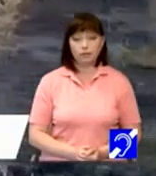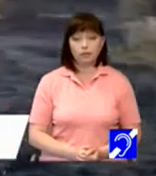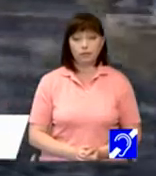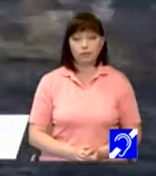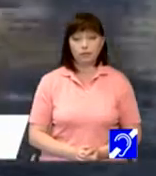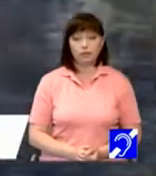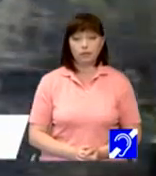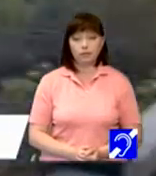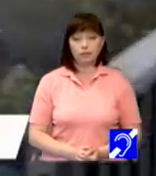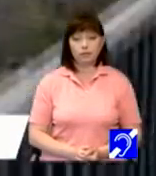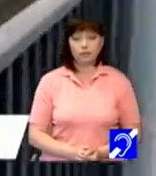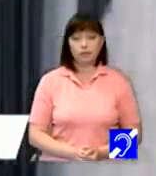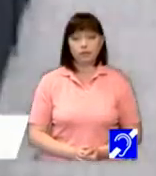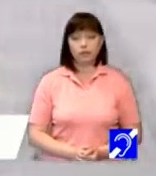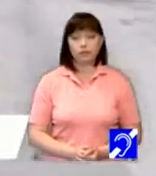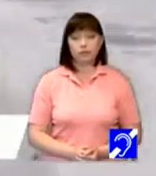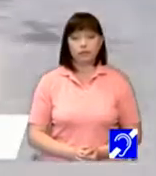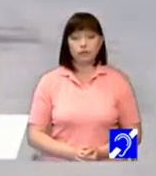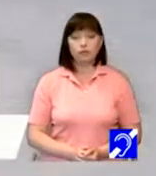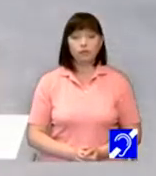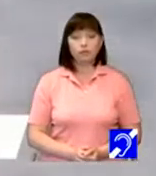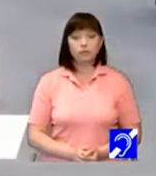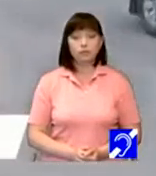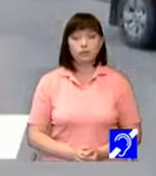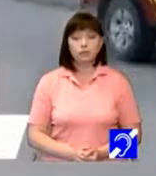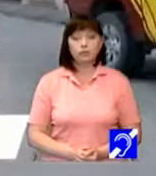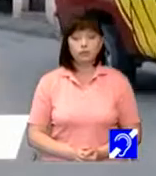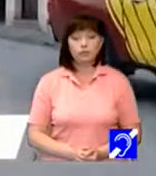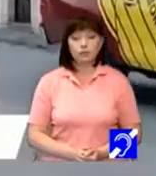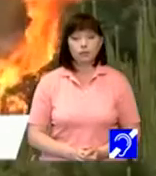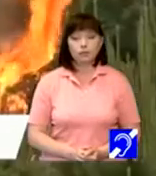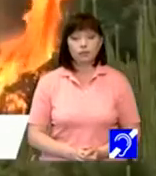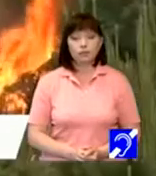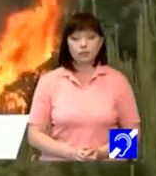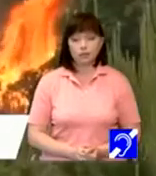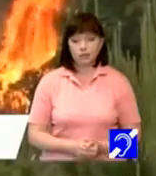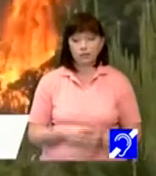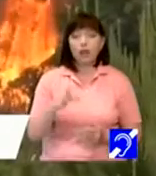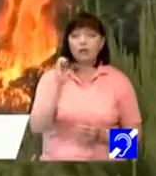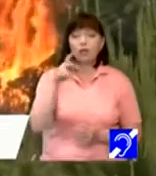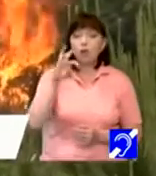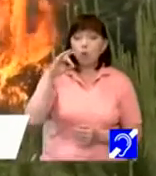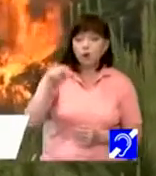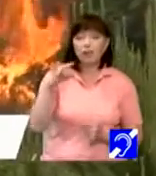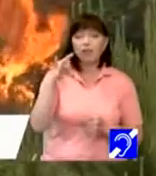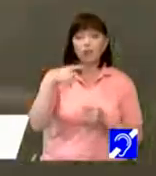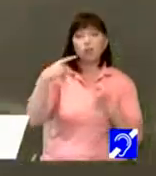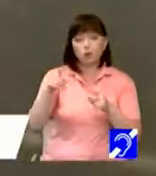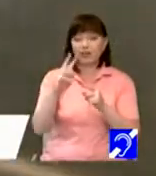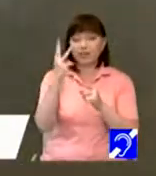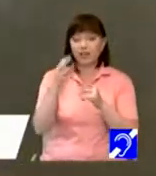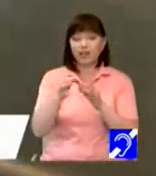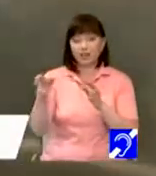desalojar la parte baja del pueblo. Como has visto, ha llegado casi a las casas el incendio, el fuego. În Zamora și alte 3 provincii din